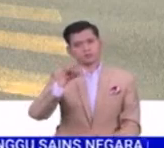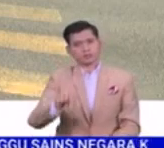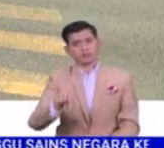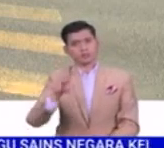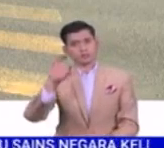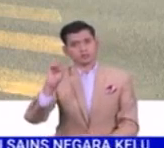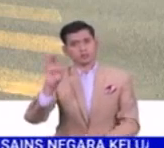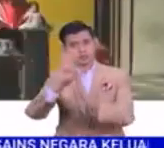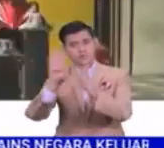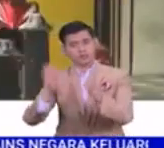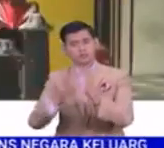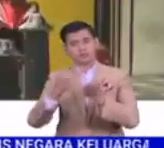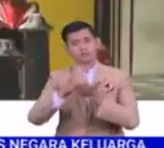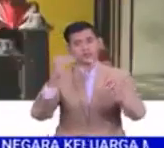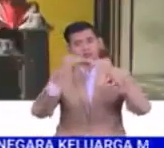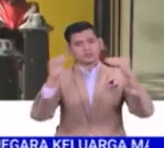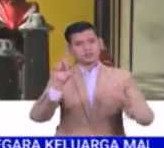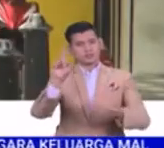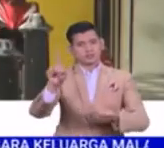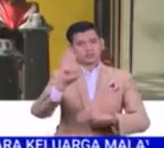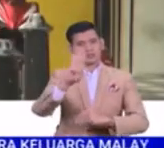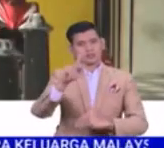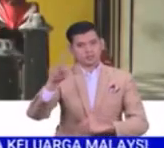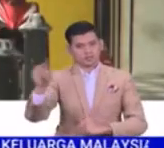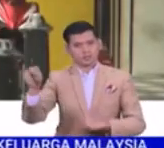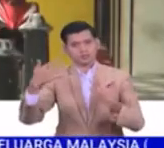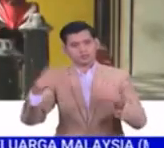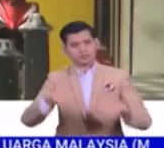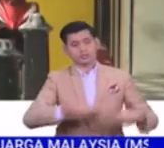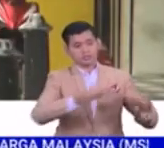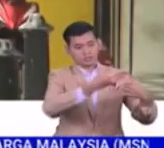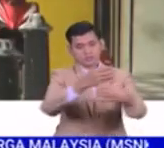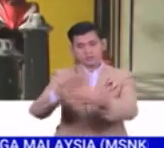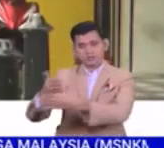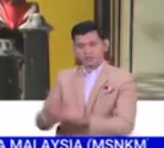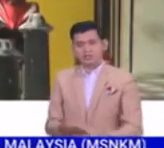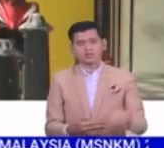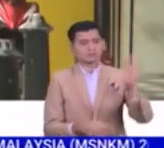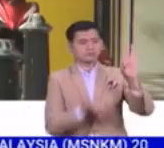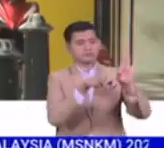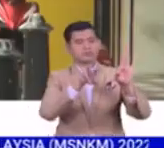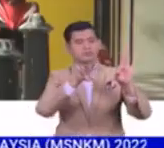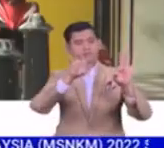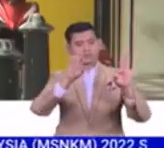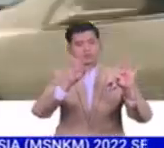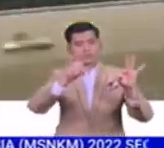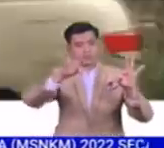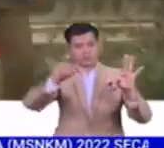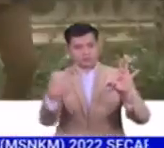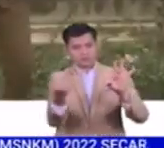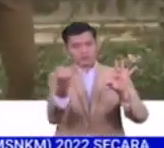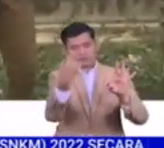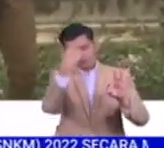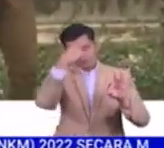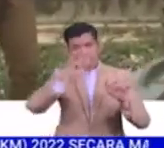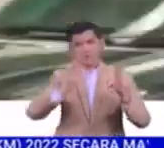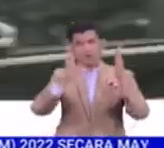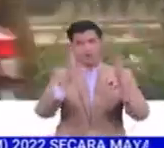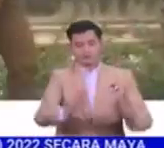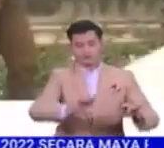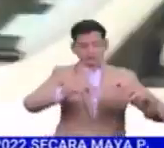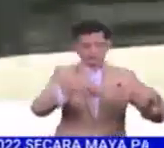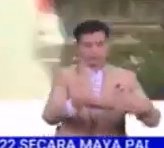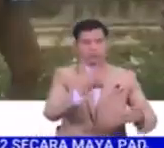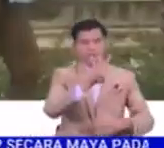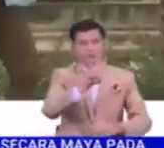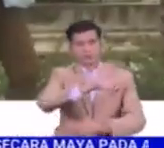ringgit bantuan fasa 1 BKM telah disalurkan kepada hampir 9.0 juta penerima B40 seluruh